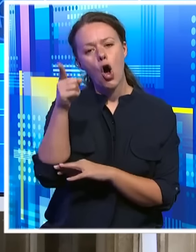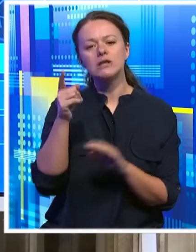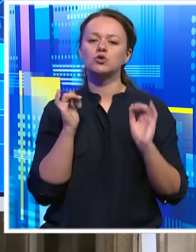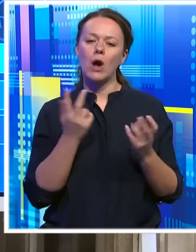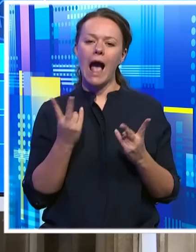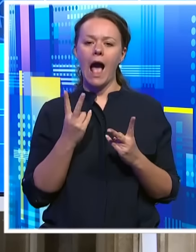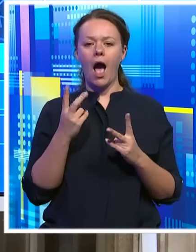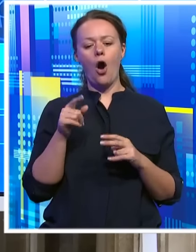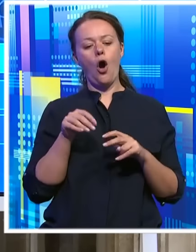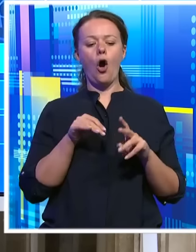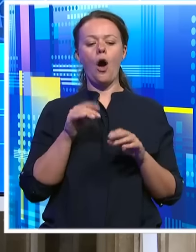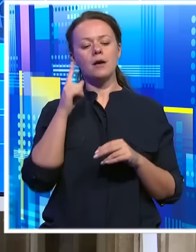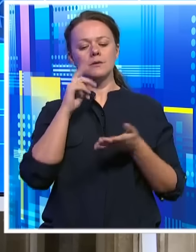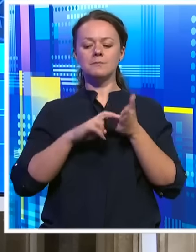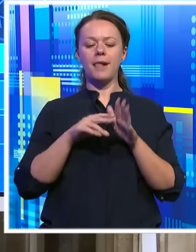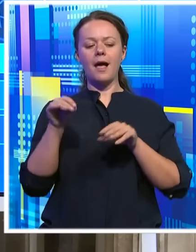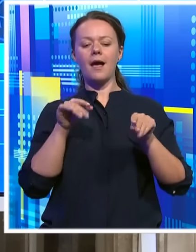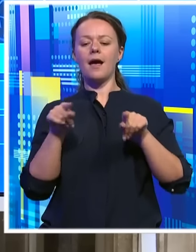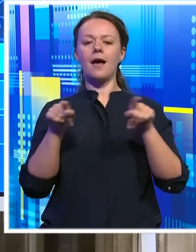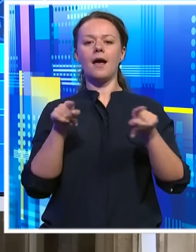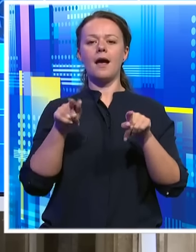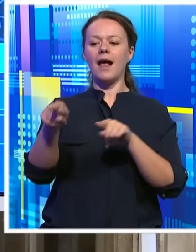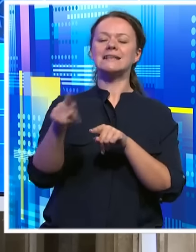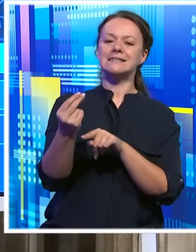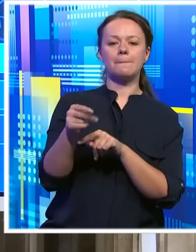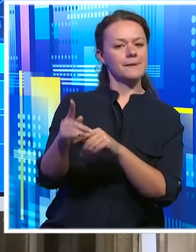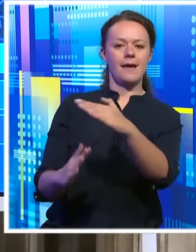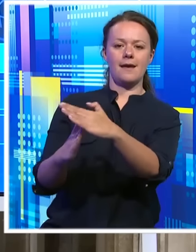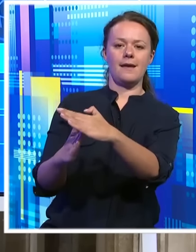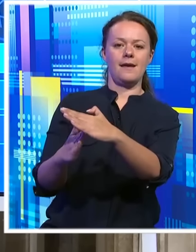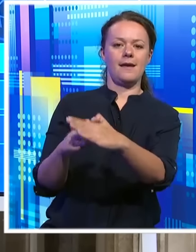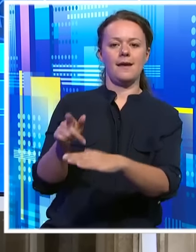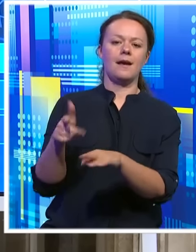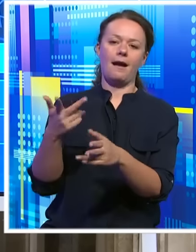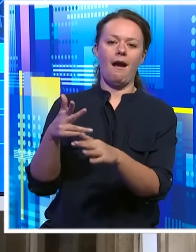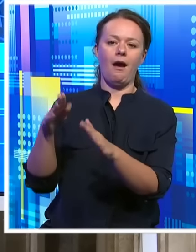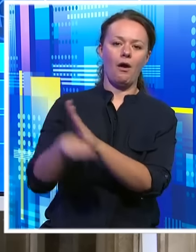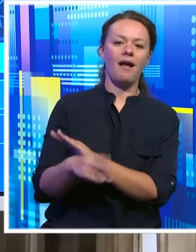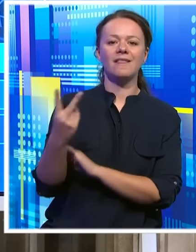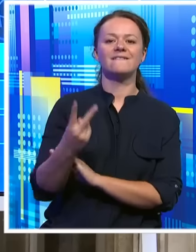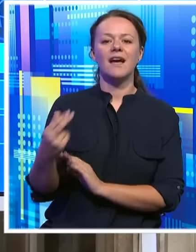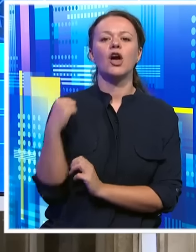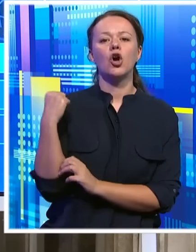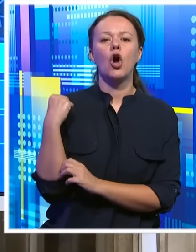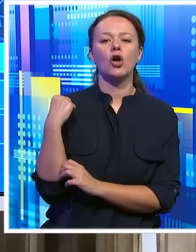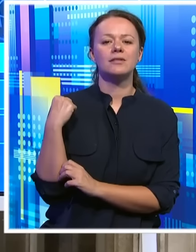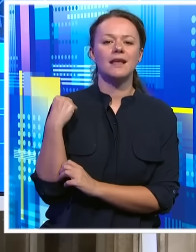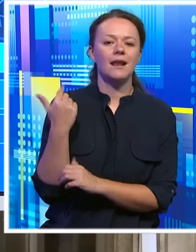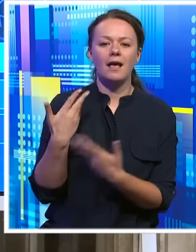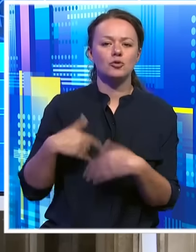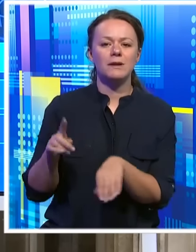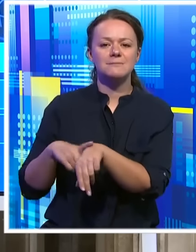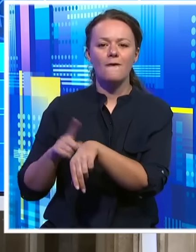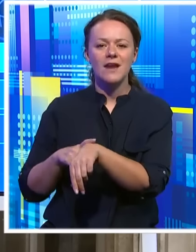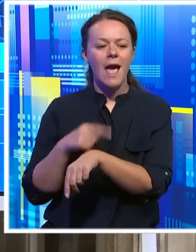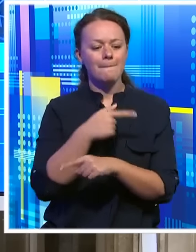nas porazili, oduzeli nam 2 godine vremena, dok se nisu izborili za neke svoje interese i dok